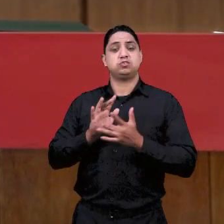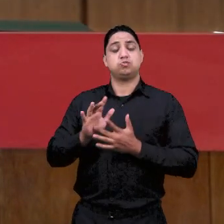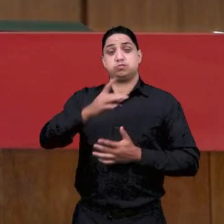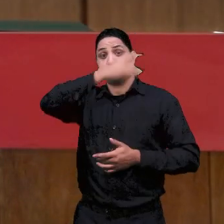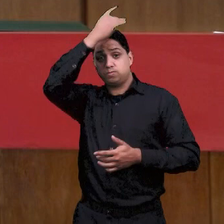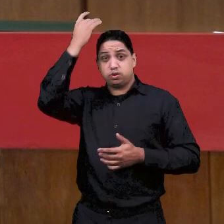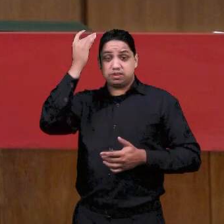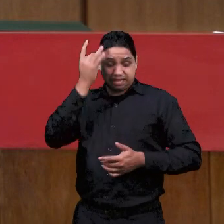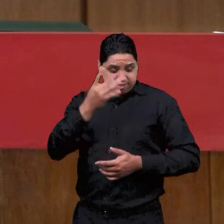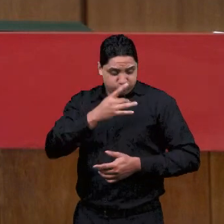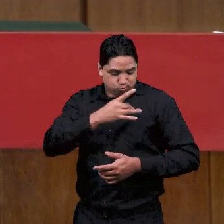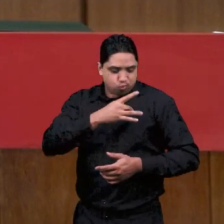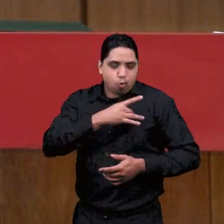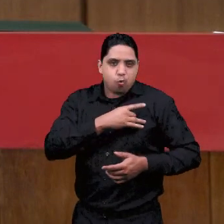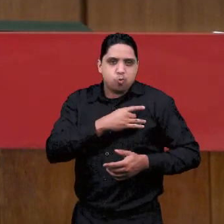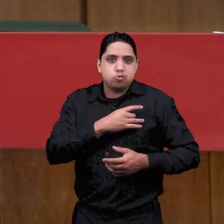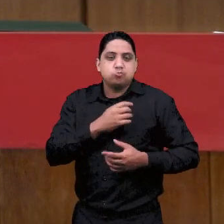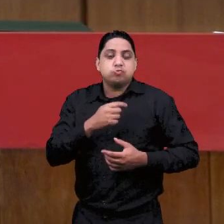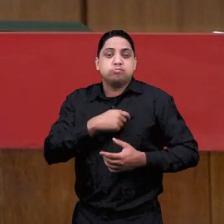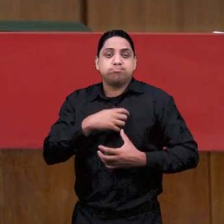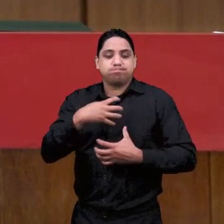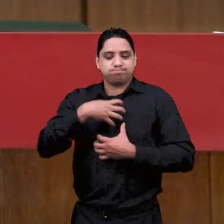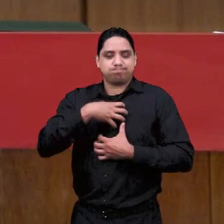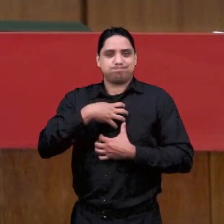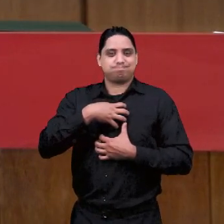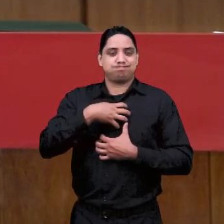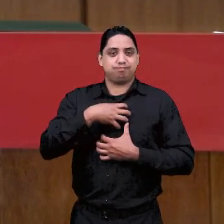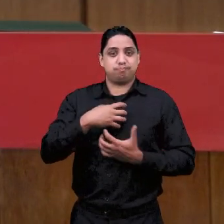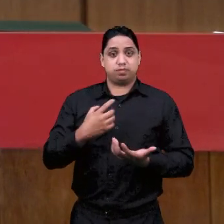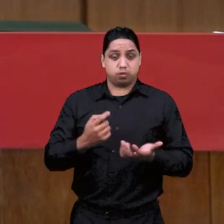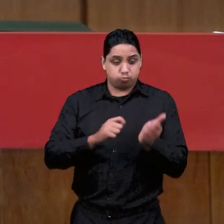Donc les mystères de Dieu